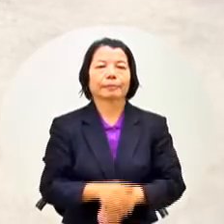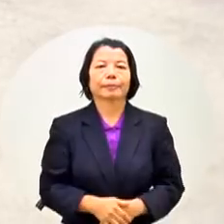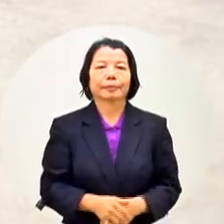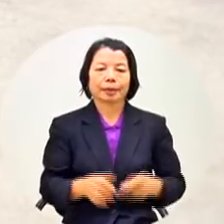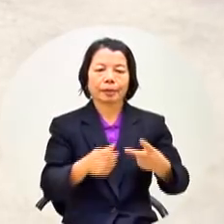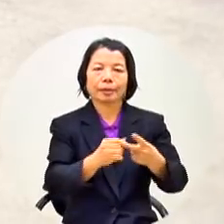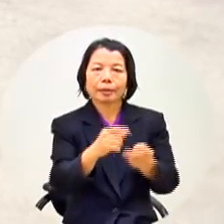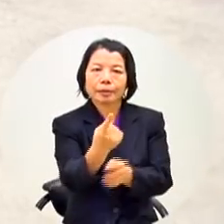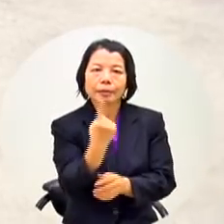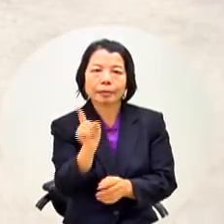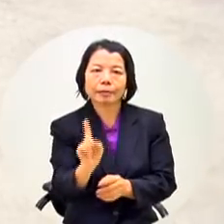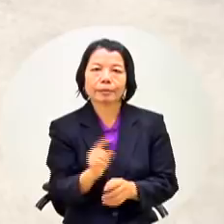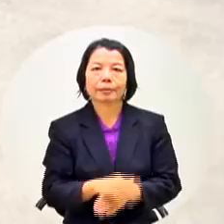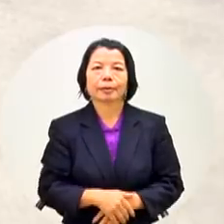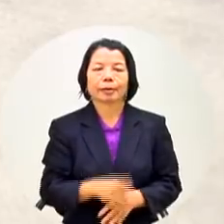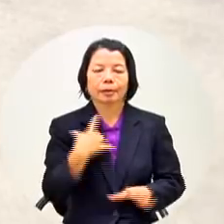是